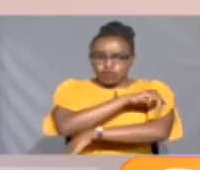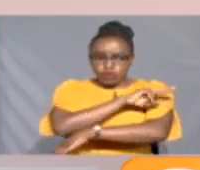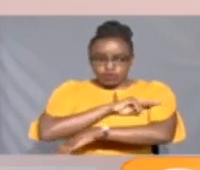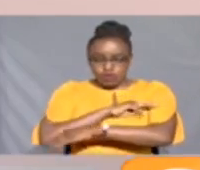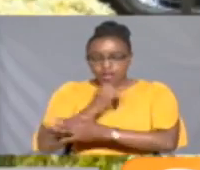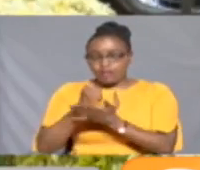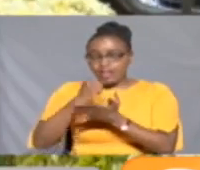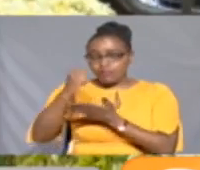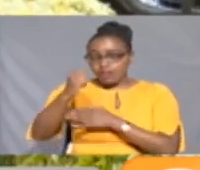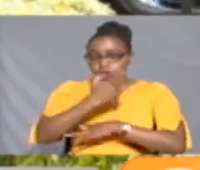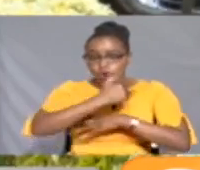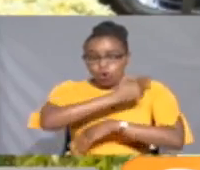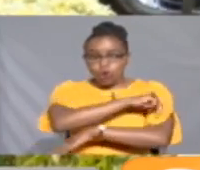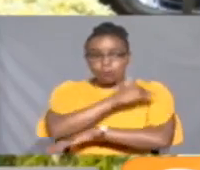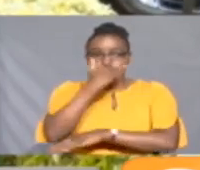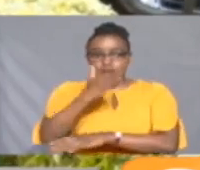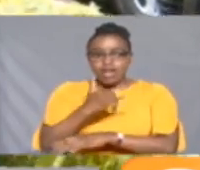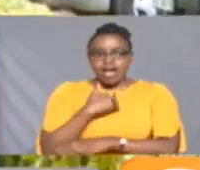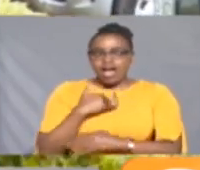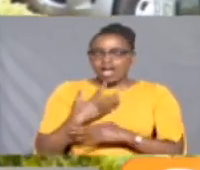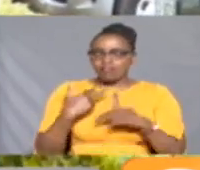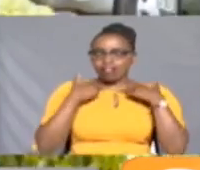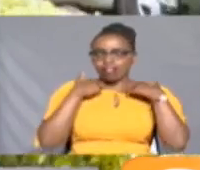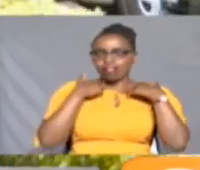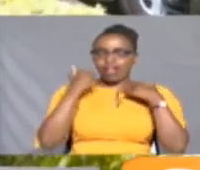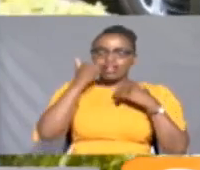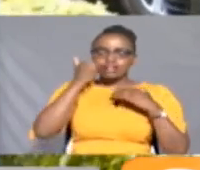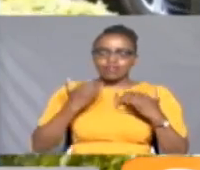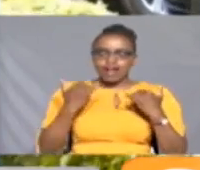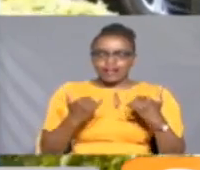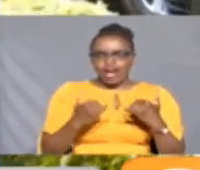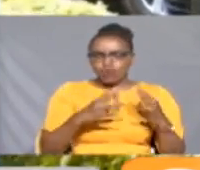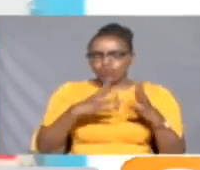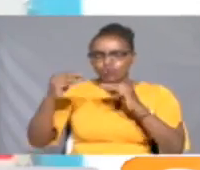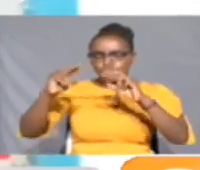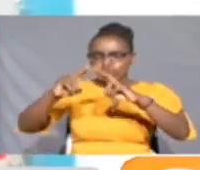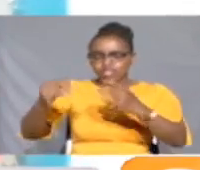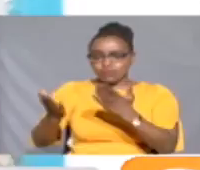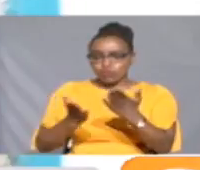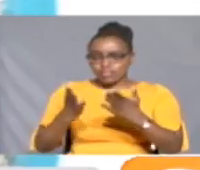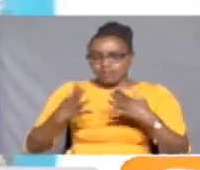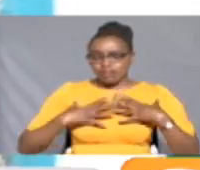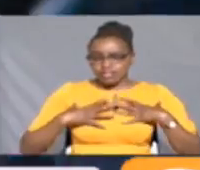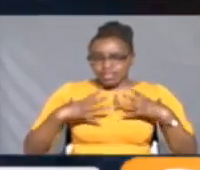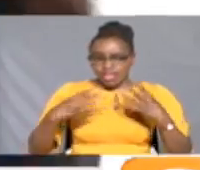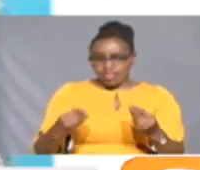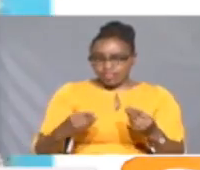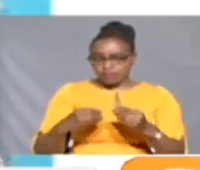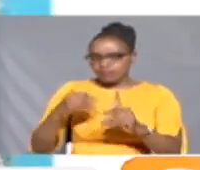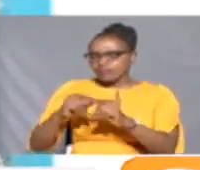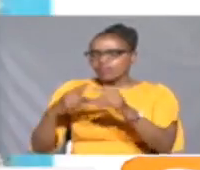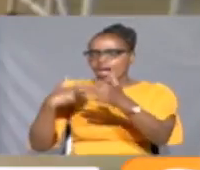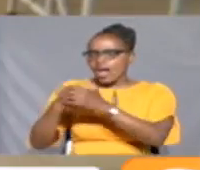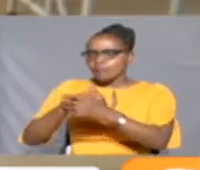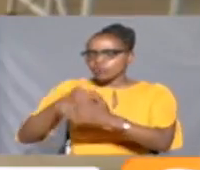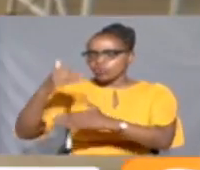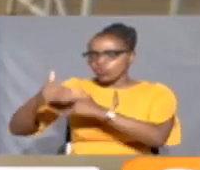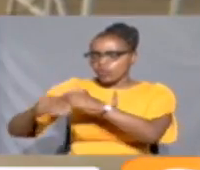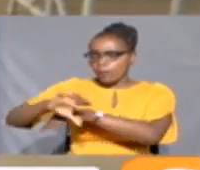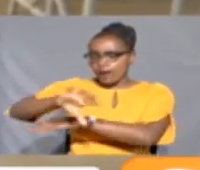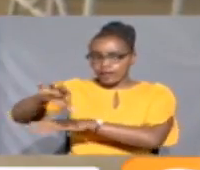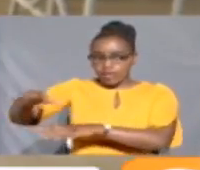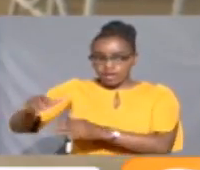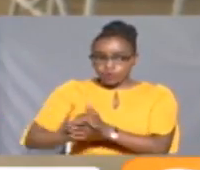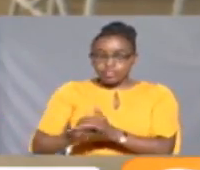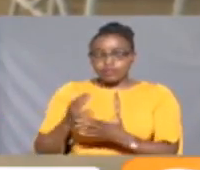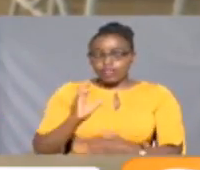ya rufaa kaunti hiyo sasa imesalia mahame, huku wagonjwa kilazimika kutafuta huduma za matibabu hata hadi katika kaunti jirani.